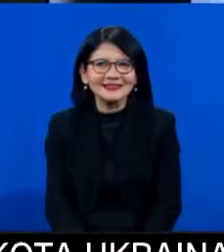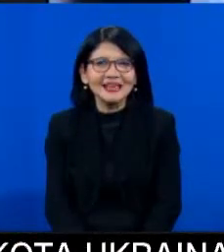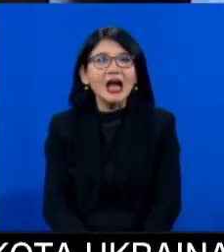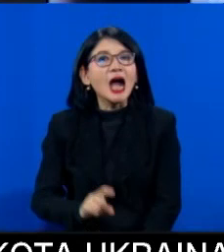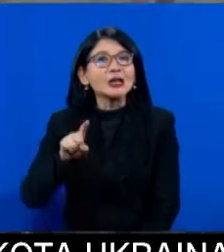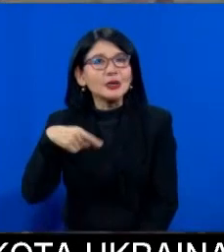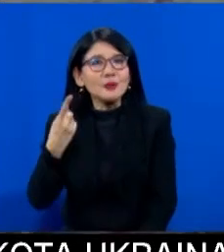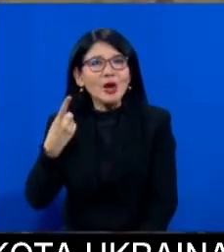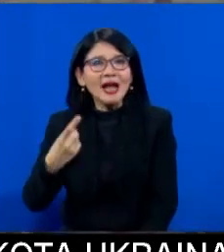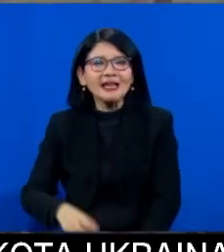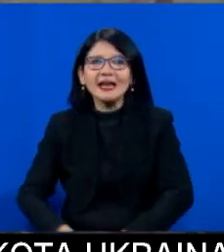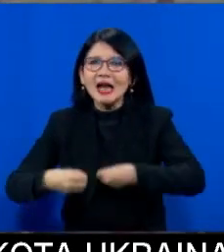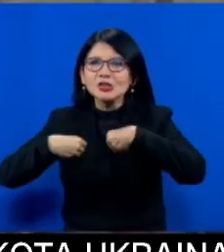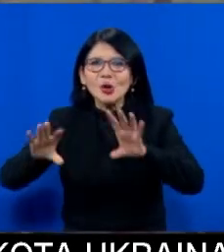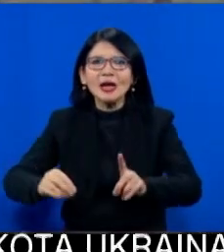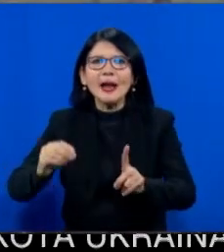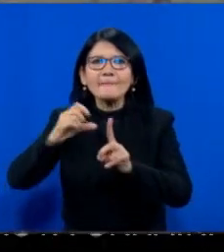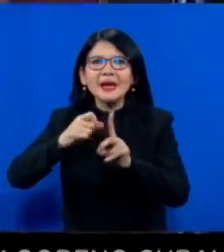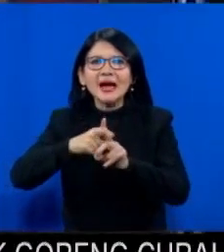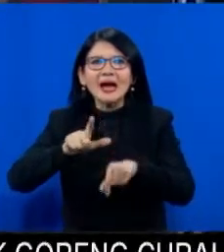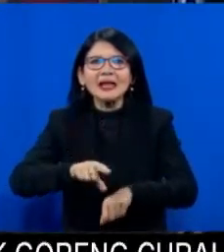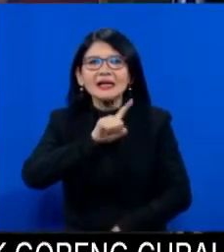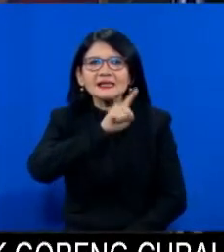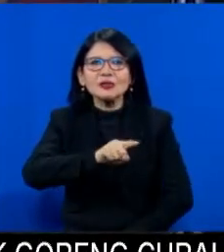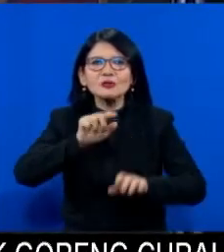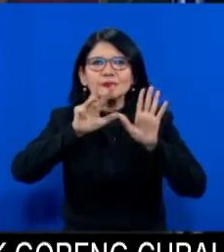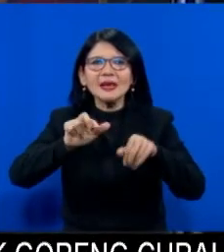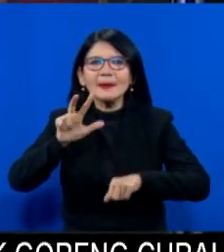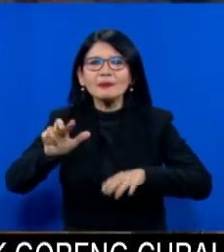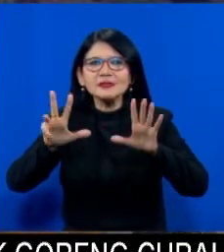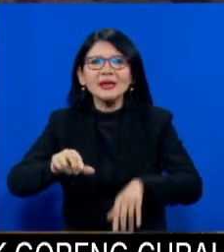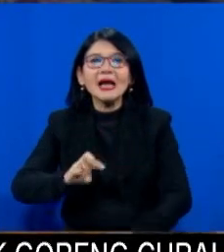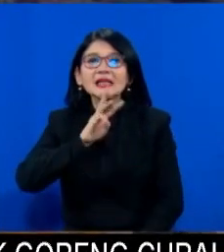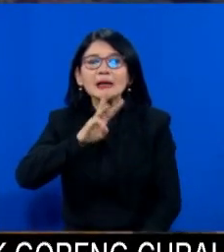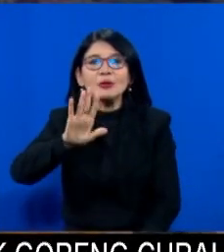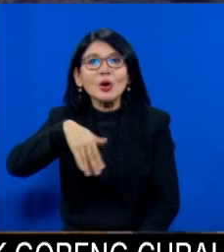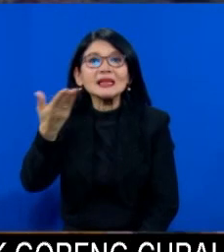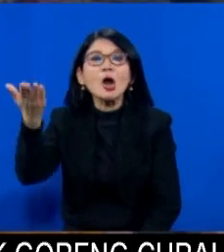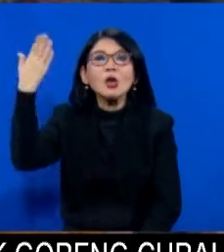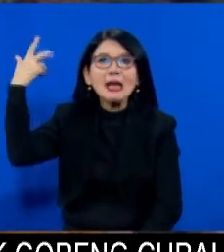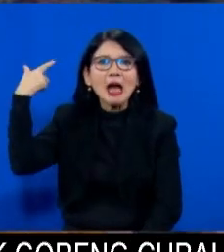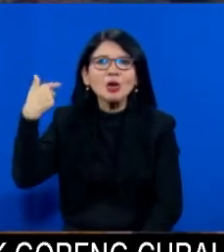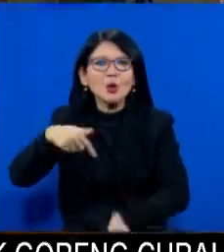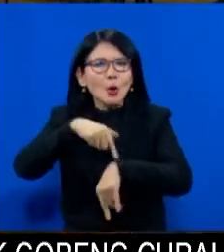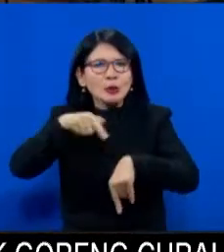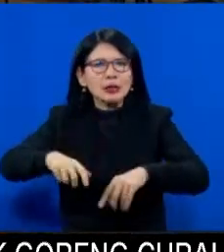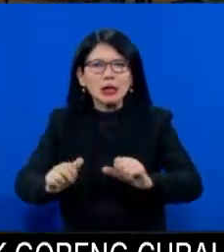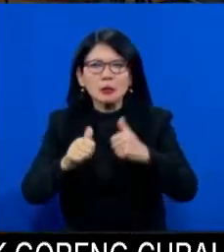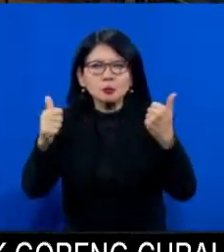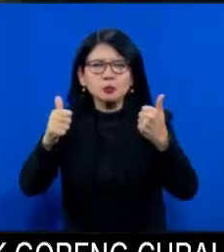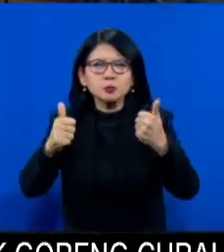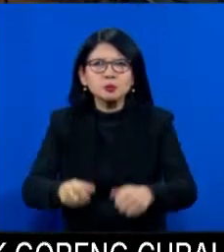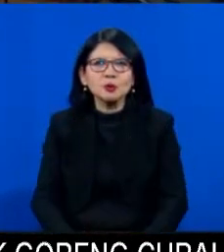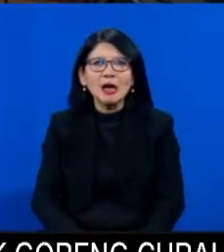Berawal dari pedagang kaki lima pada 1989 atau 33 tahun lalu, kerja keras Dewi menunjukkan hasil.